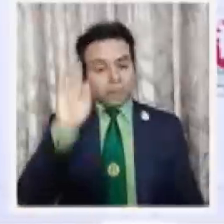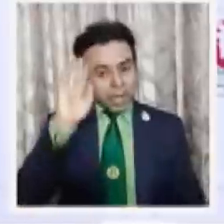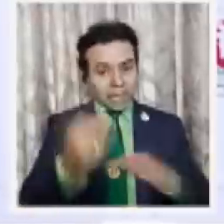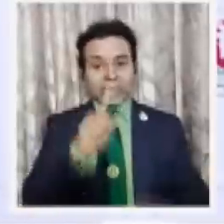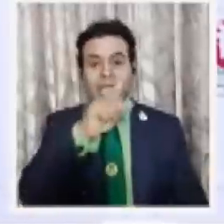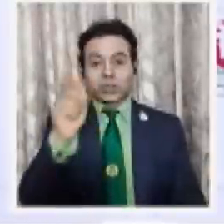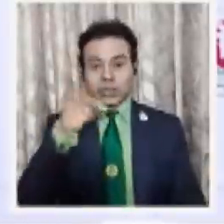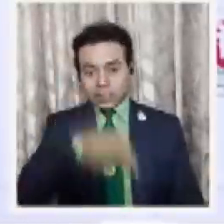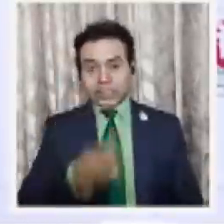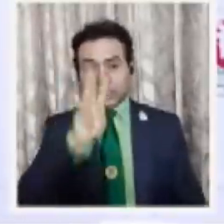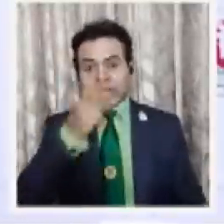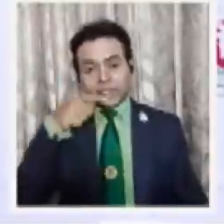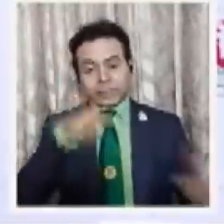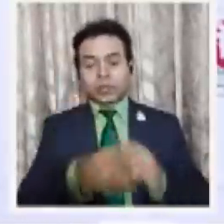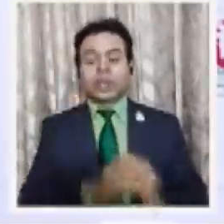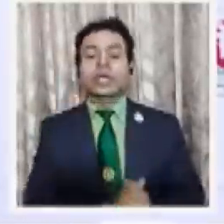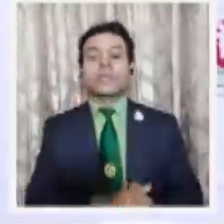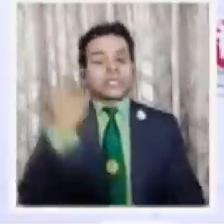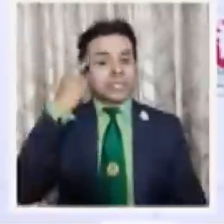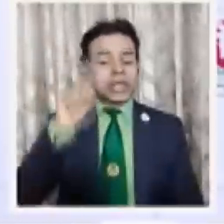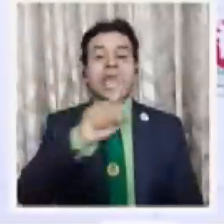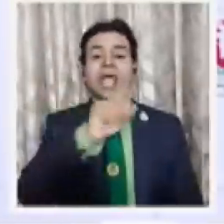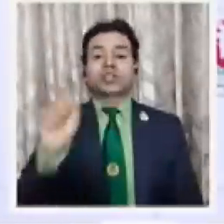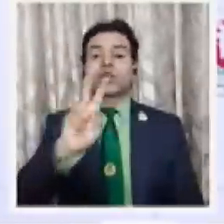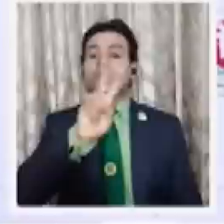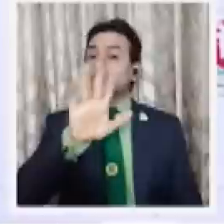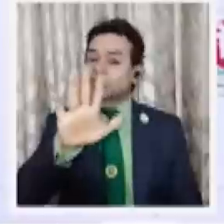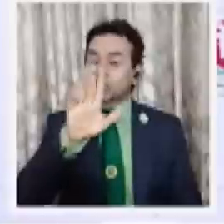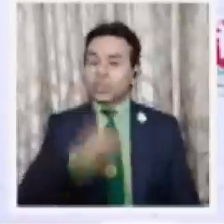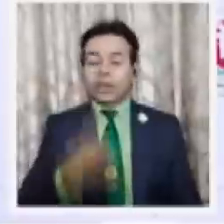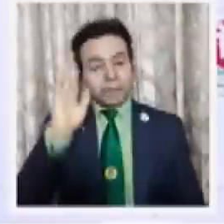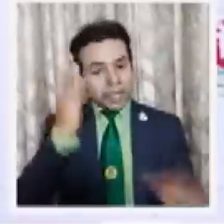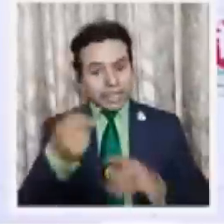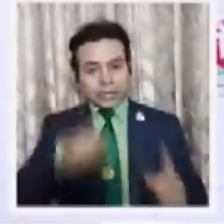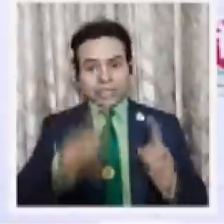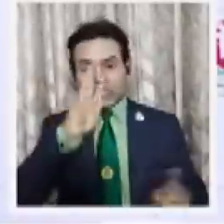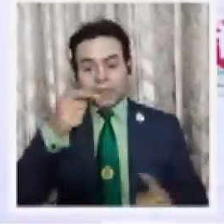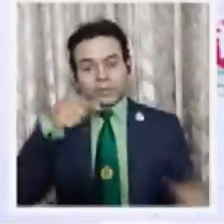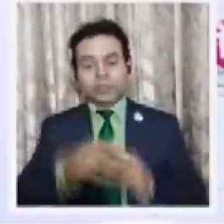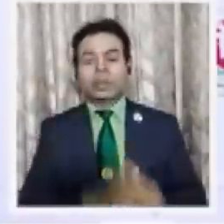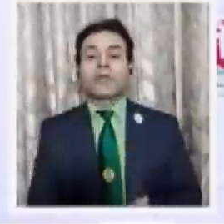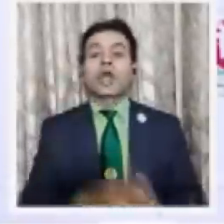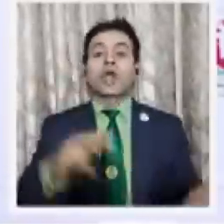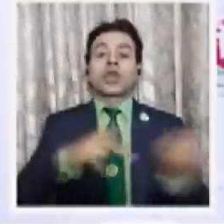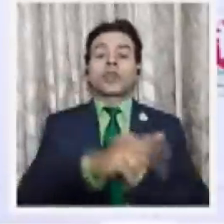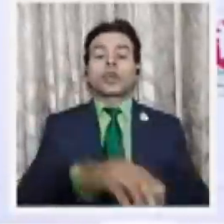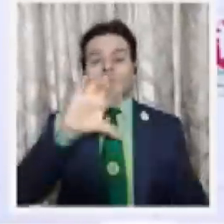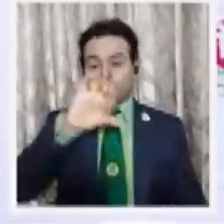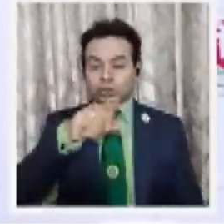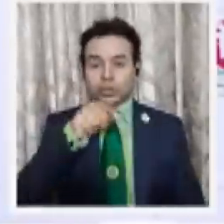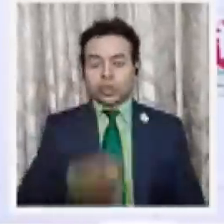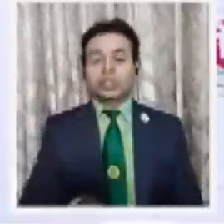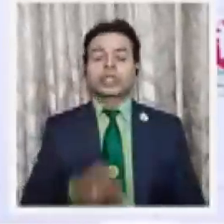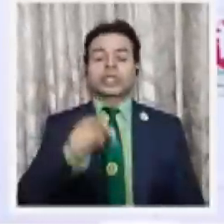5.40%, খুলনা 173 জন, 6.48%, বরিশাল 100 জন, 3.75%,